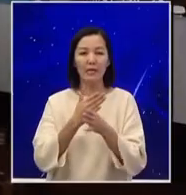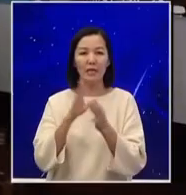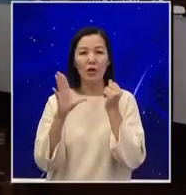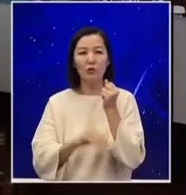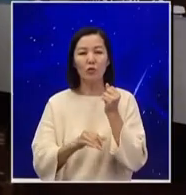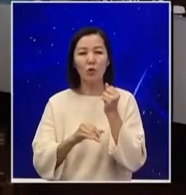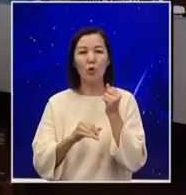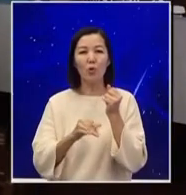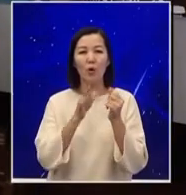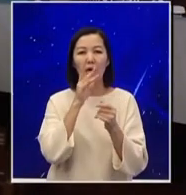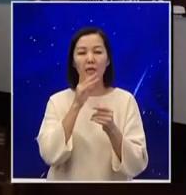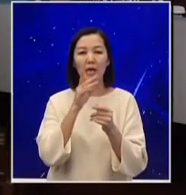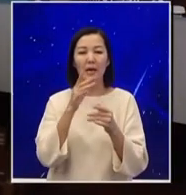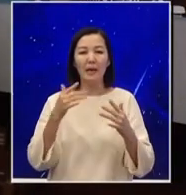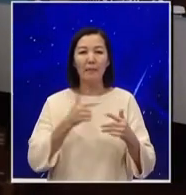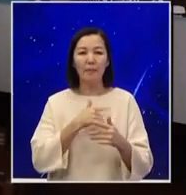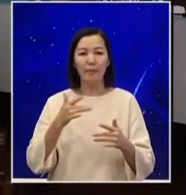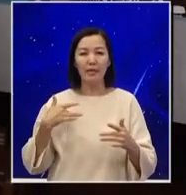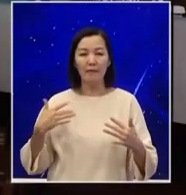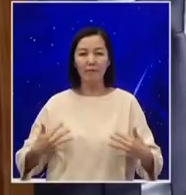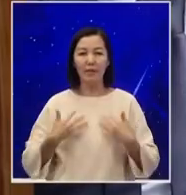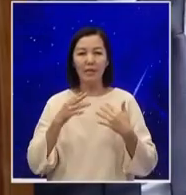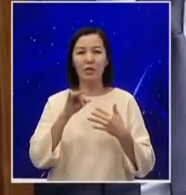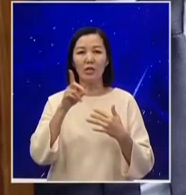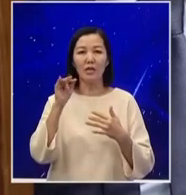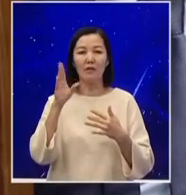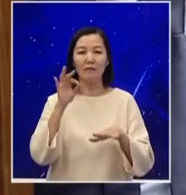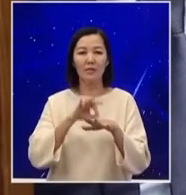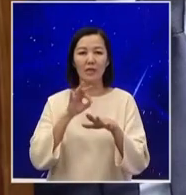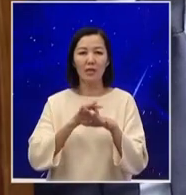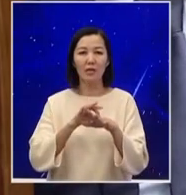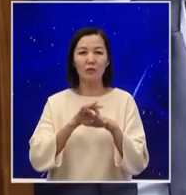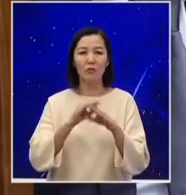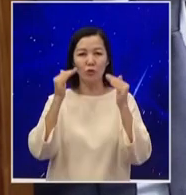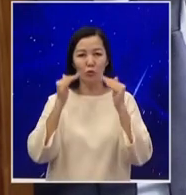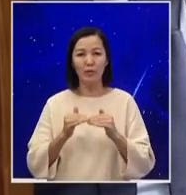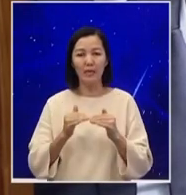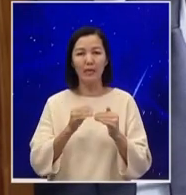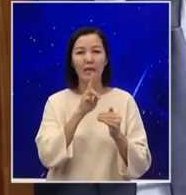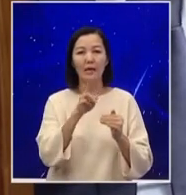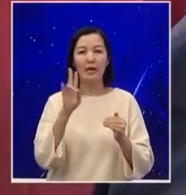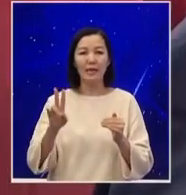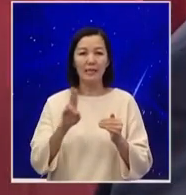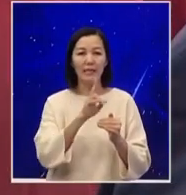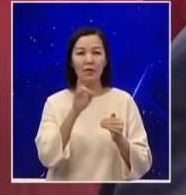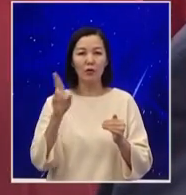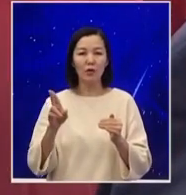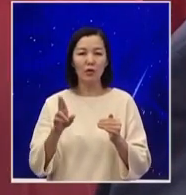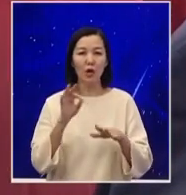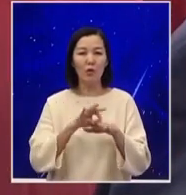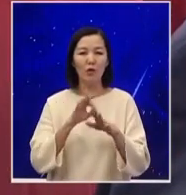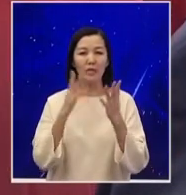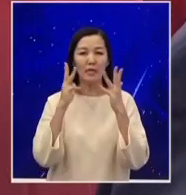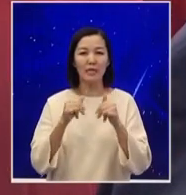арқасында соңғы уақытта пневмония, ЖРВИ мен сырқаттанушылар көрсеткіші айтарлықтай төмендеген. Қазан қыркүйектегі ауырғандар